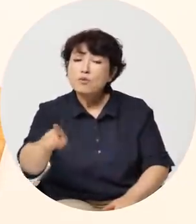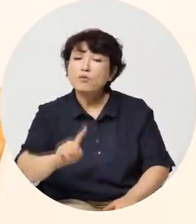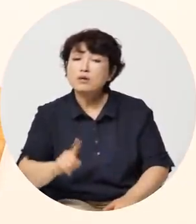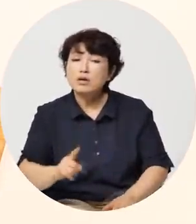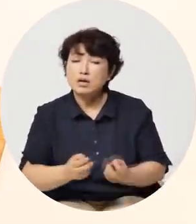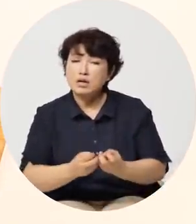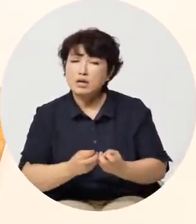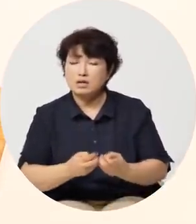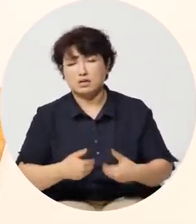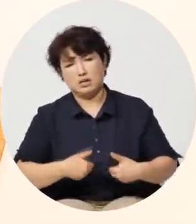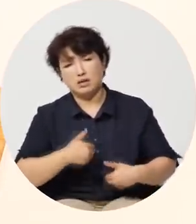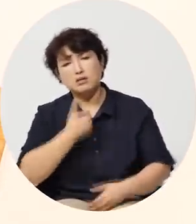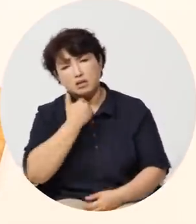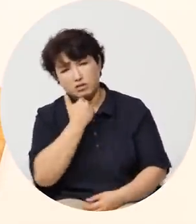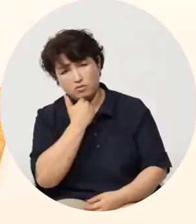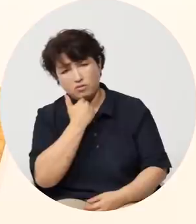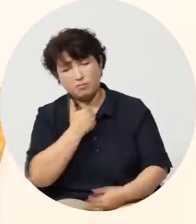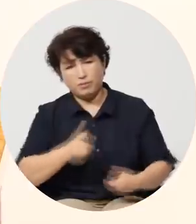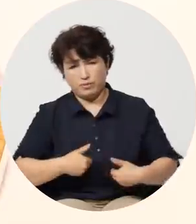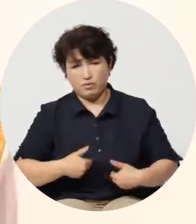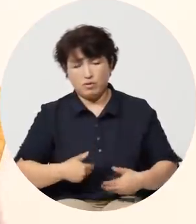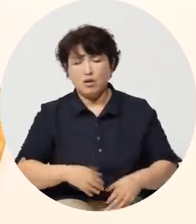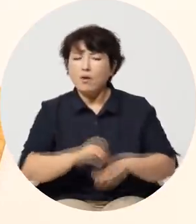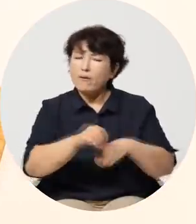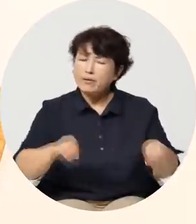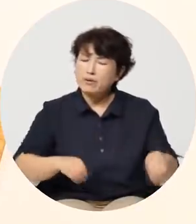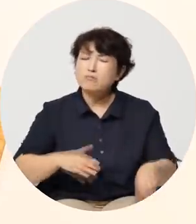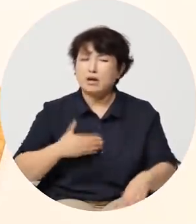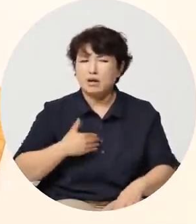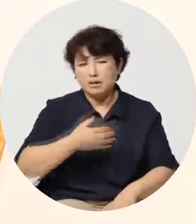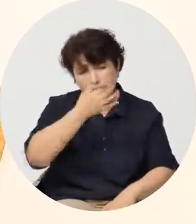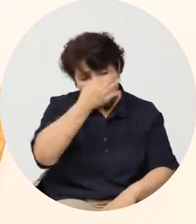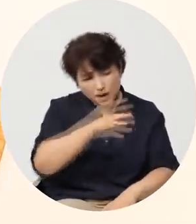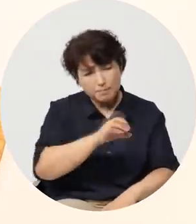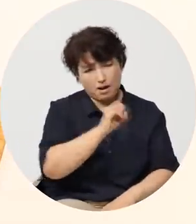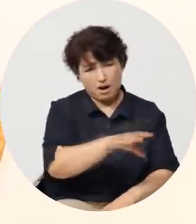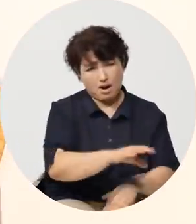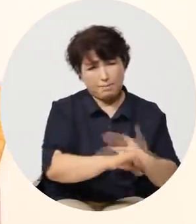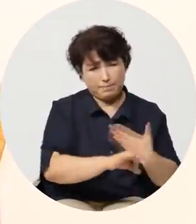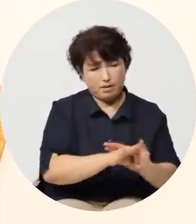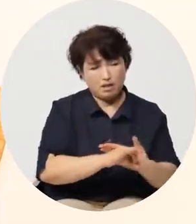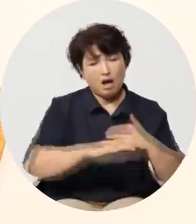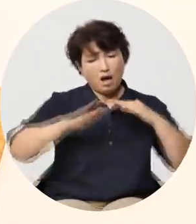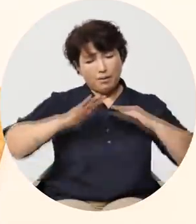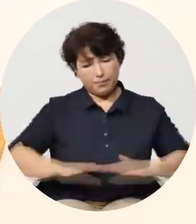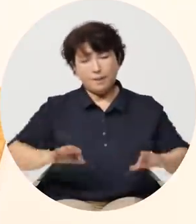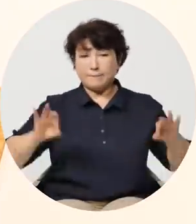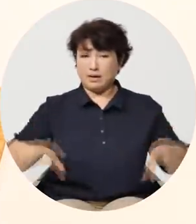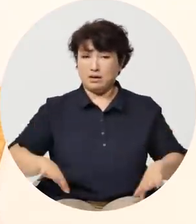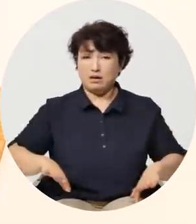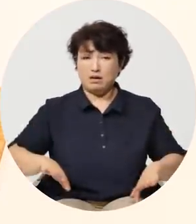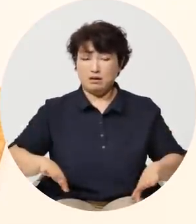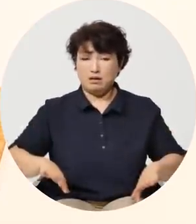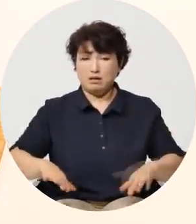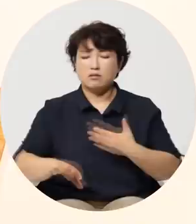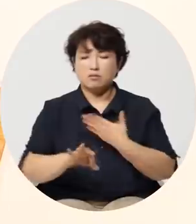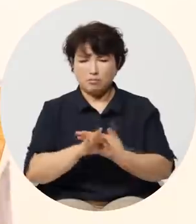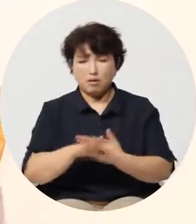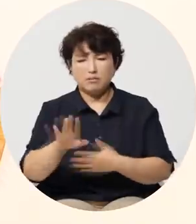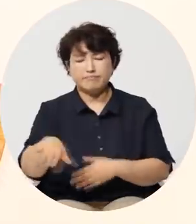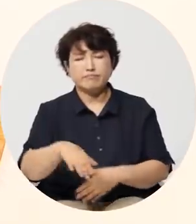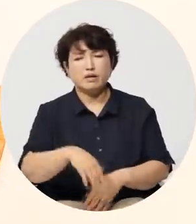기다리자 이런 얘기가 되기도 하고, 아 이럴 땐 오히려 내가 사과를 해주자, 그러면 저게 좀 빨리 가라앉겠다, 그럼